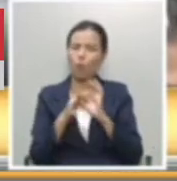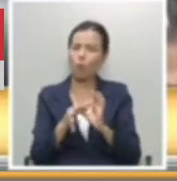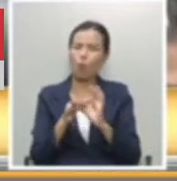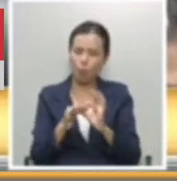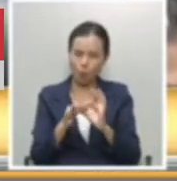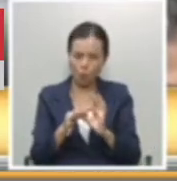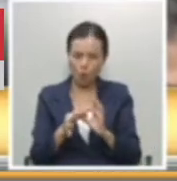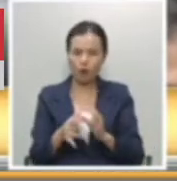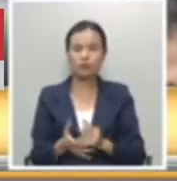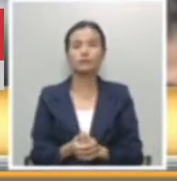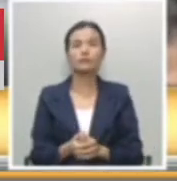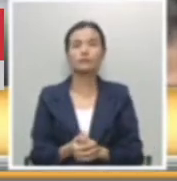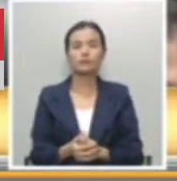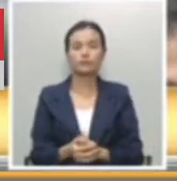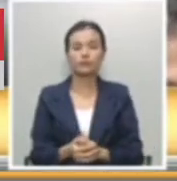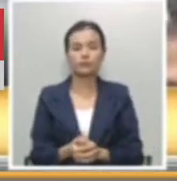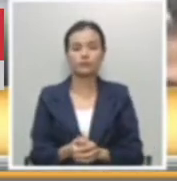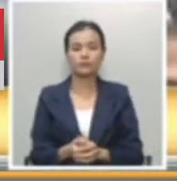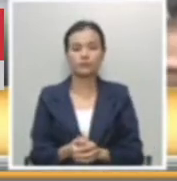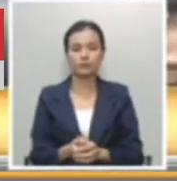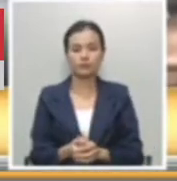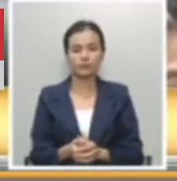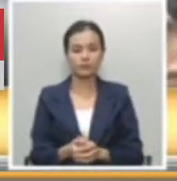ยิ่ง